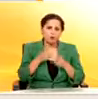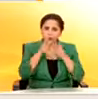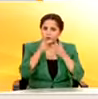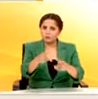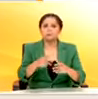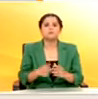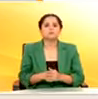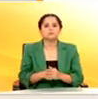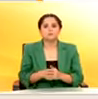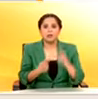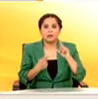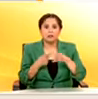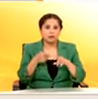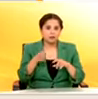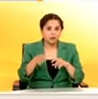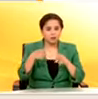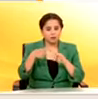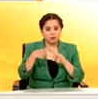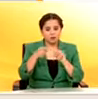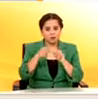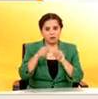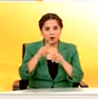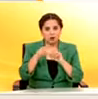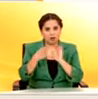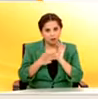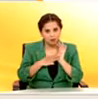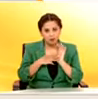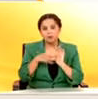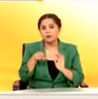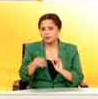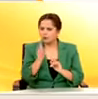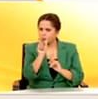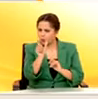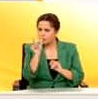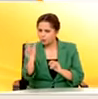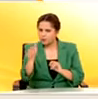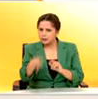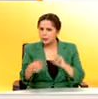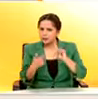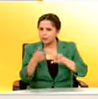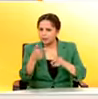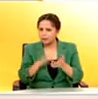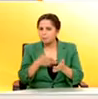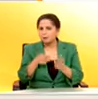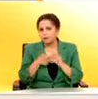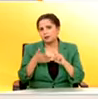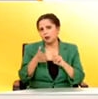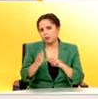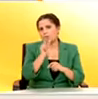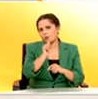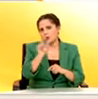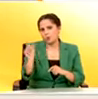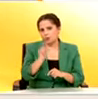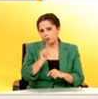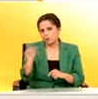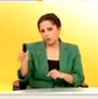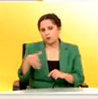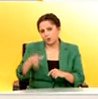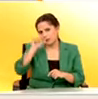तमिल कलाचारम उयर्वाणद तमिल मोली